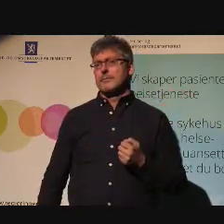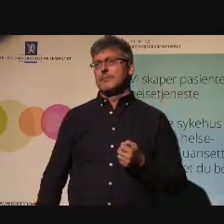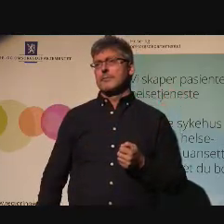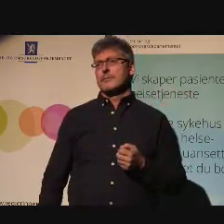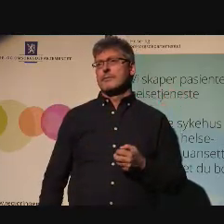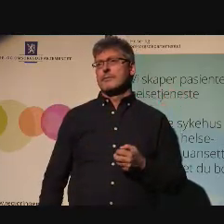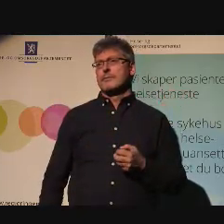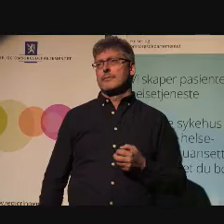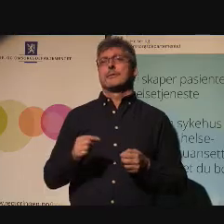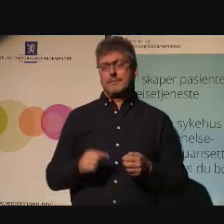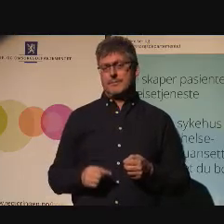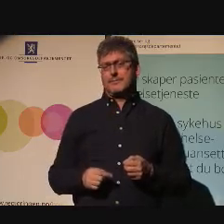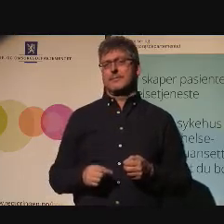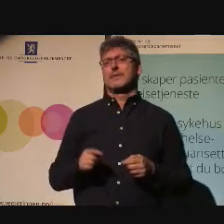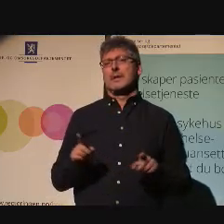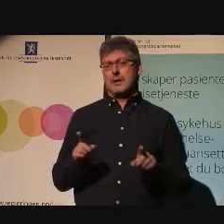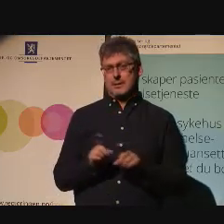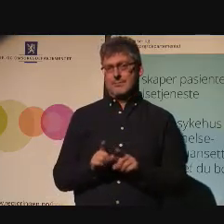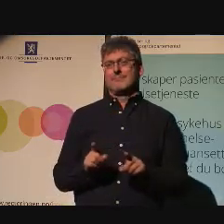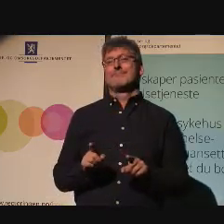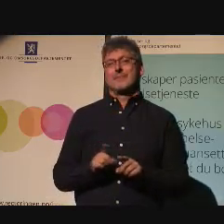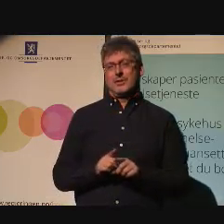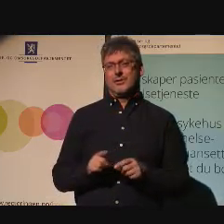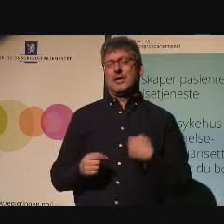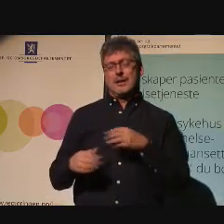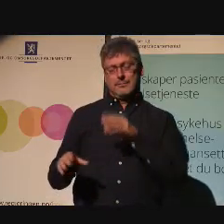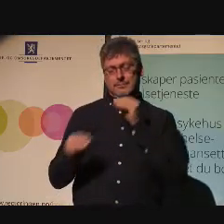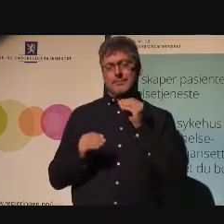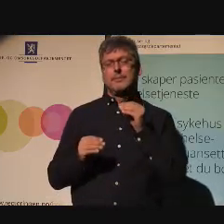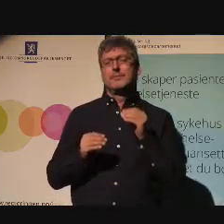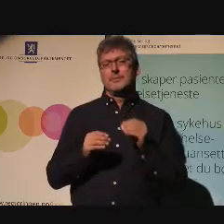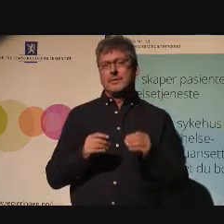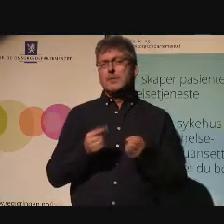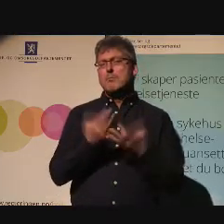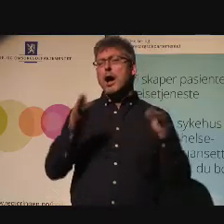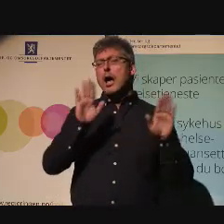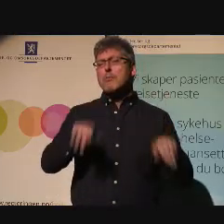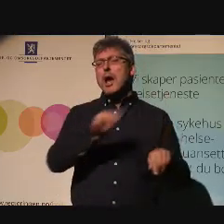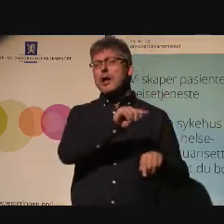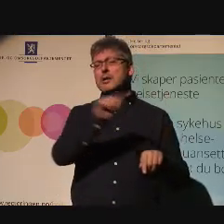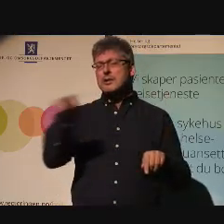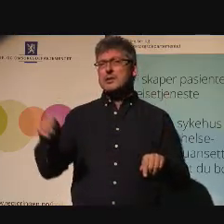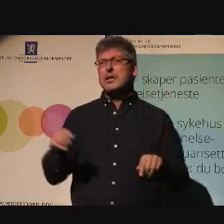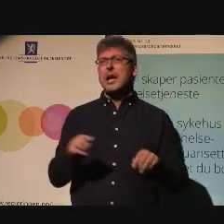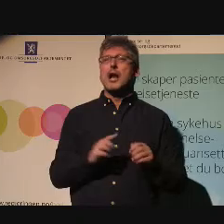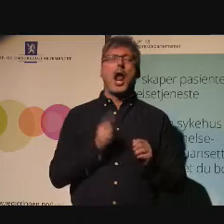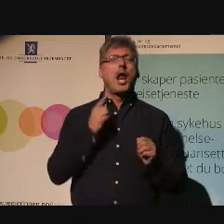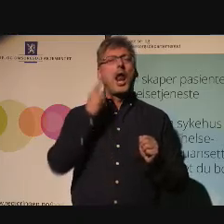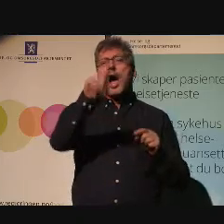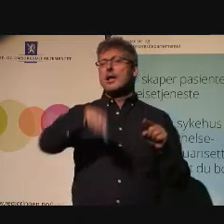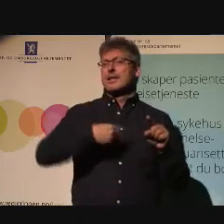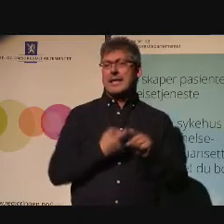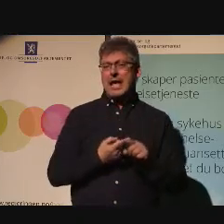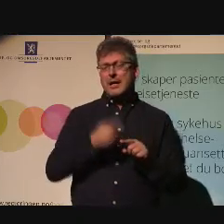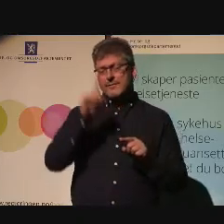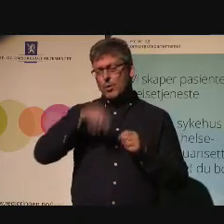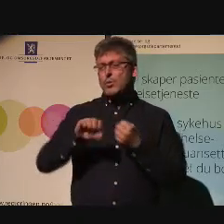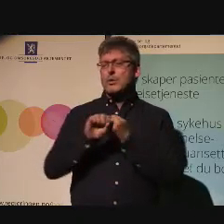da er det en lang vei å gå mange steder for å unngå bruk av